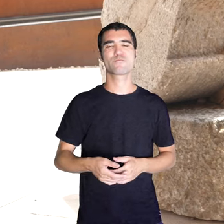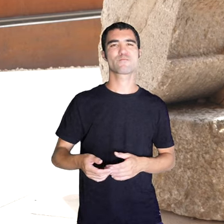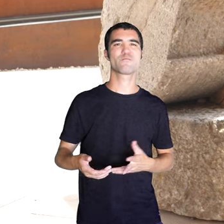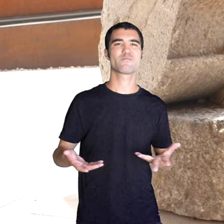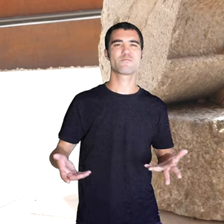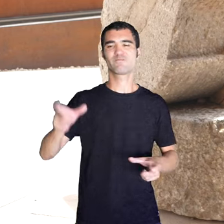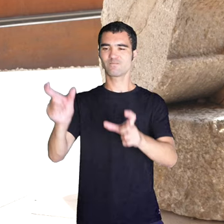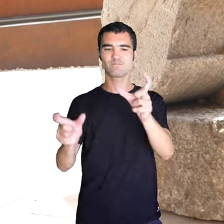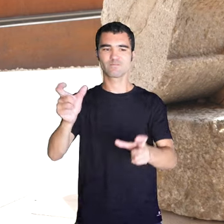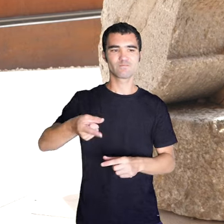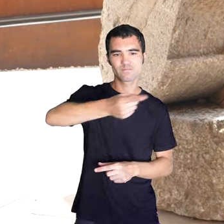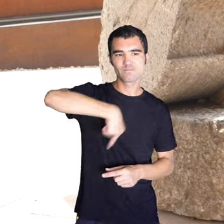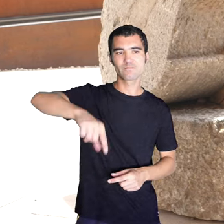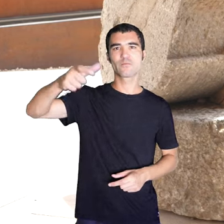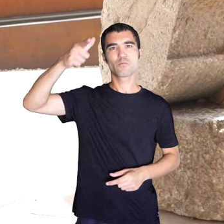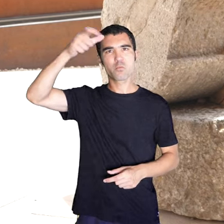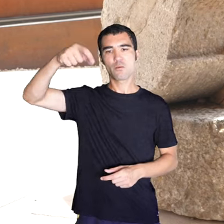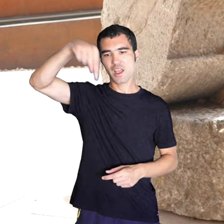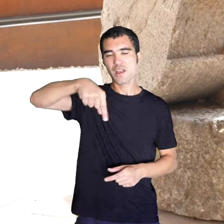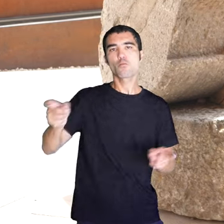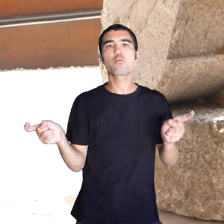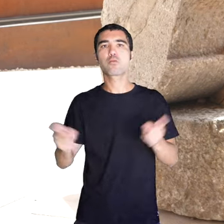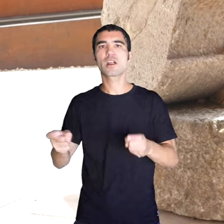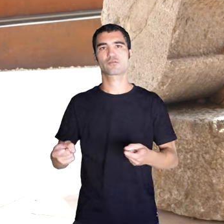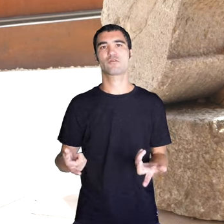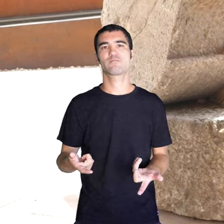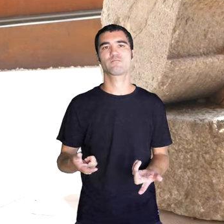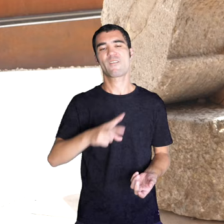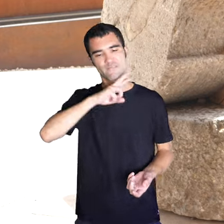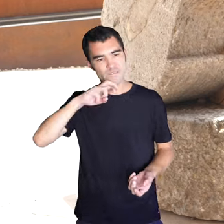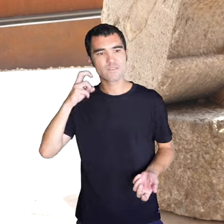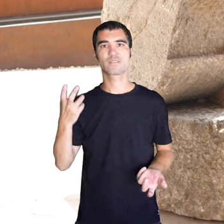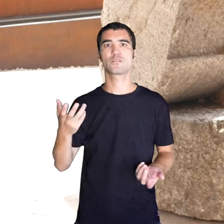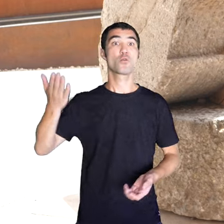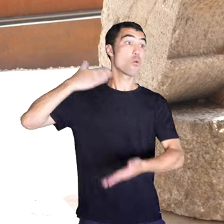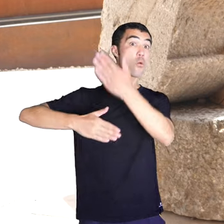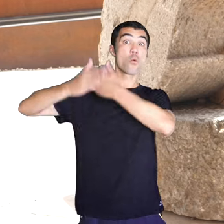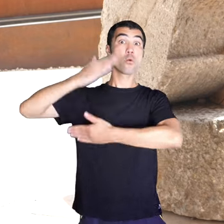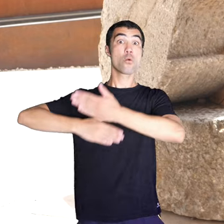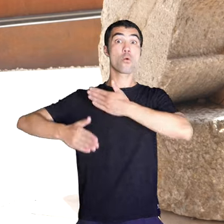que del poble d'Espart. Quan hi havia